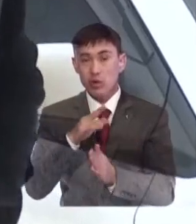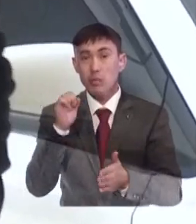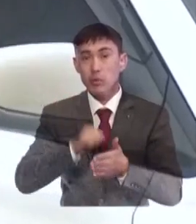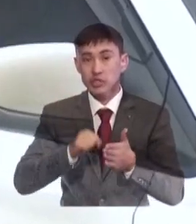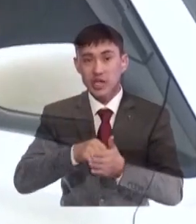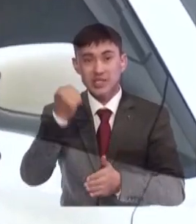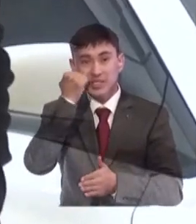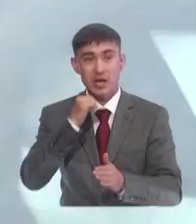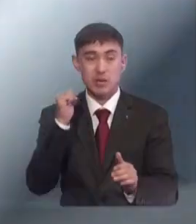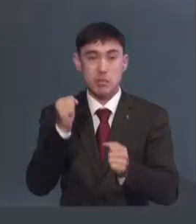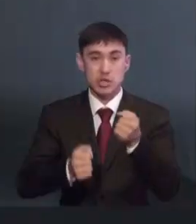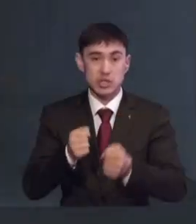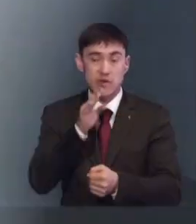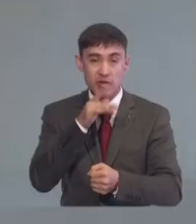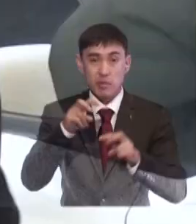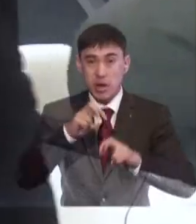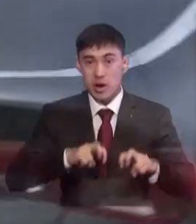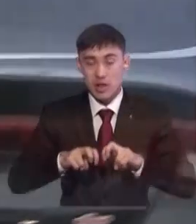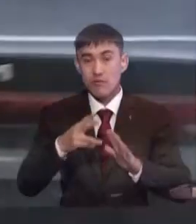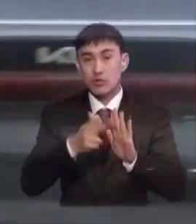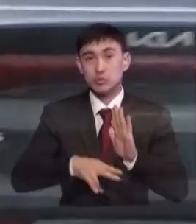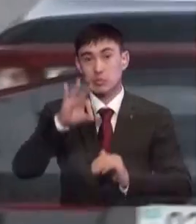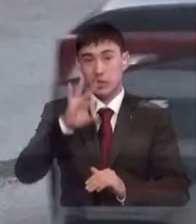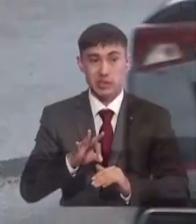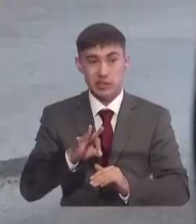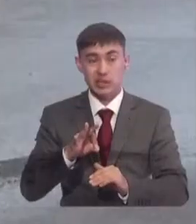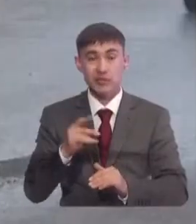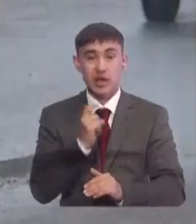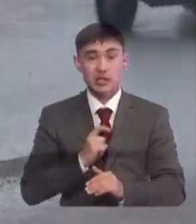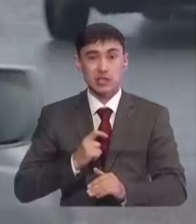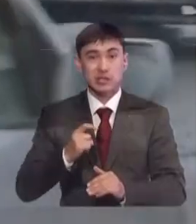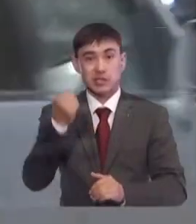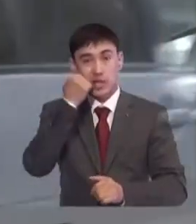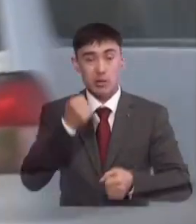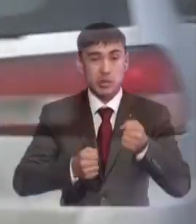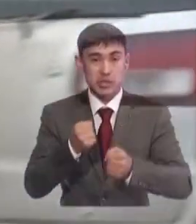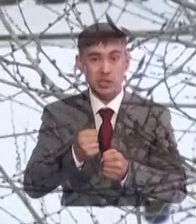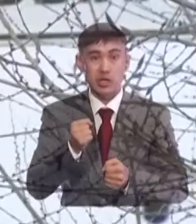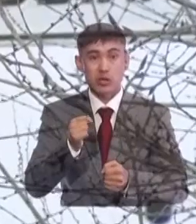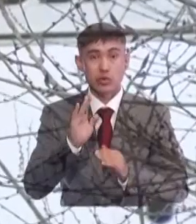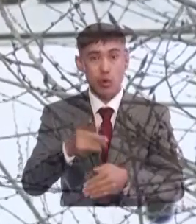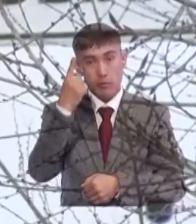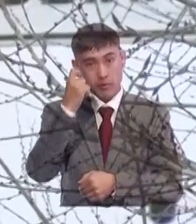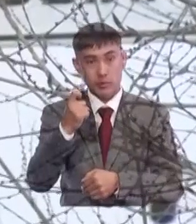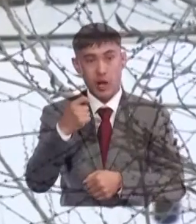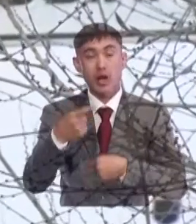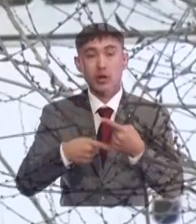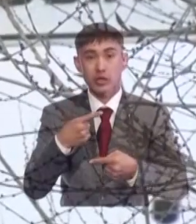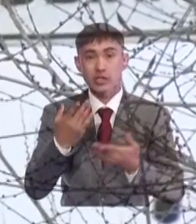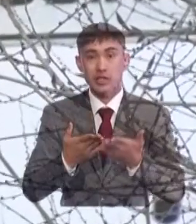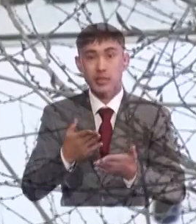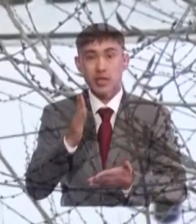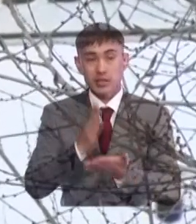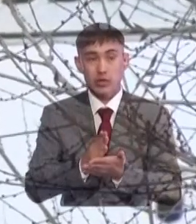причиняют старые машины. А во время рейдов 80% владельцев старых автомобилей выносится только предупреждение. Однако есть и